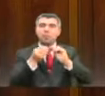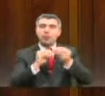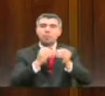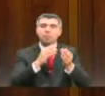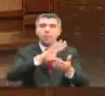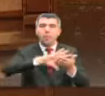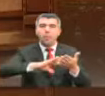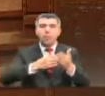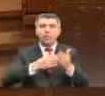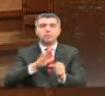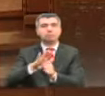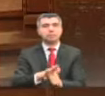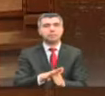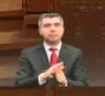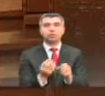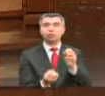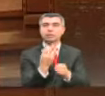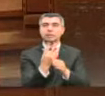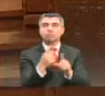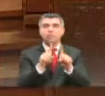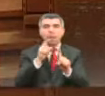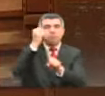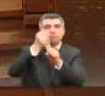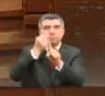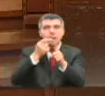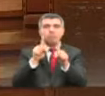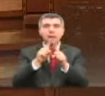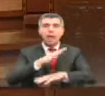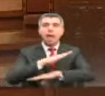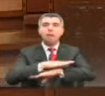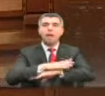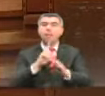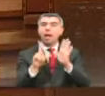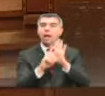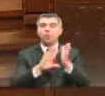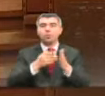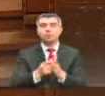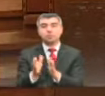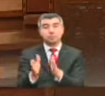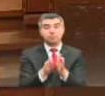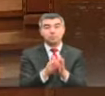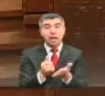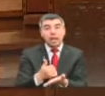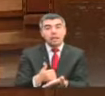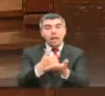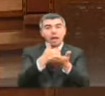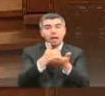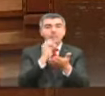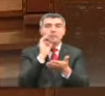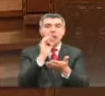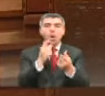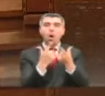تعزيز النزاهة وتكريس سيادة القانون وفق الأوراش التالية. ألف دعم استقلال السلطة